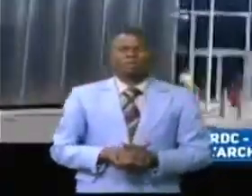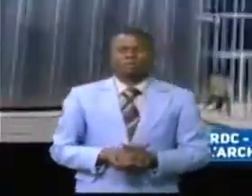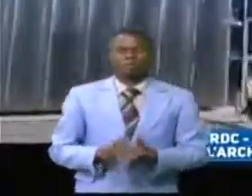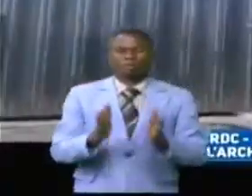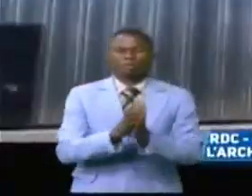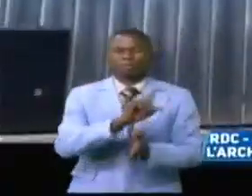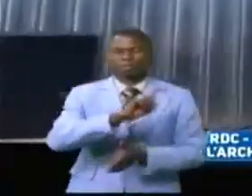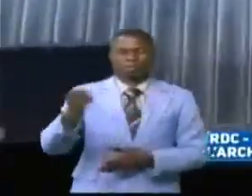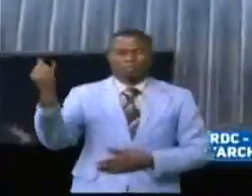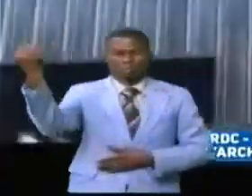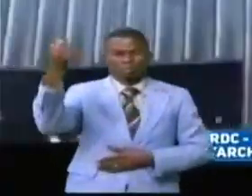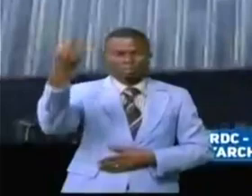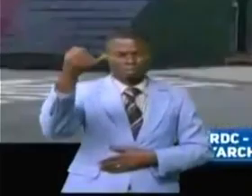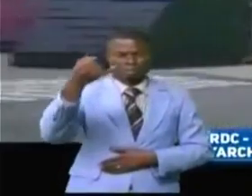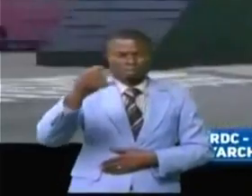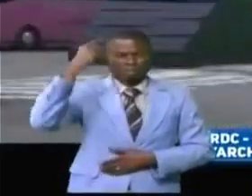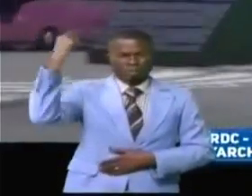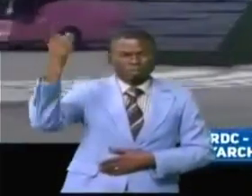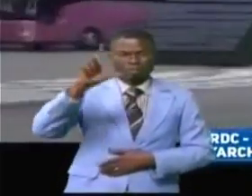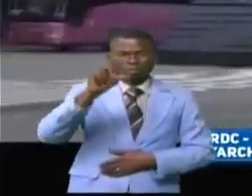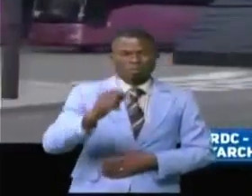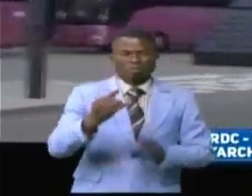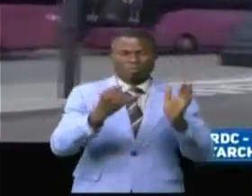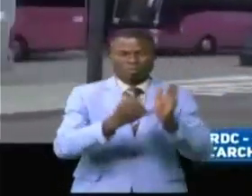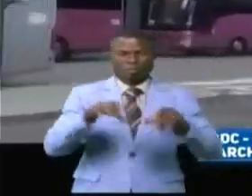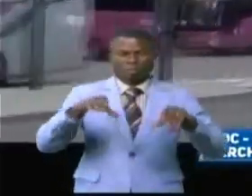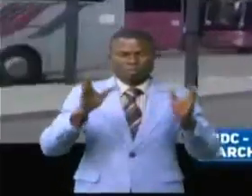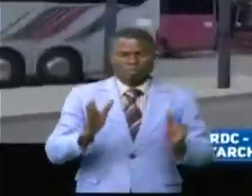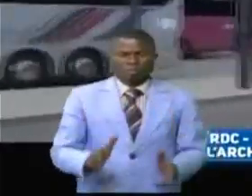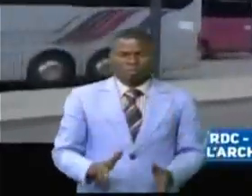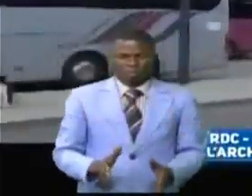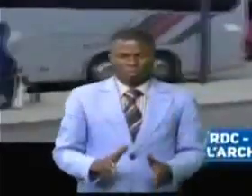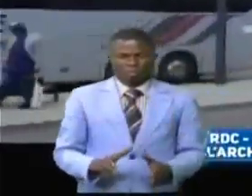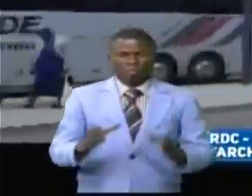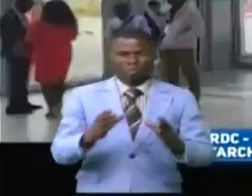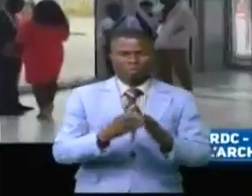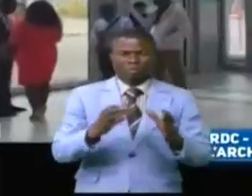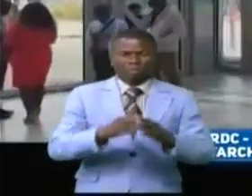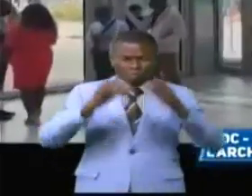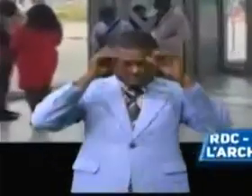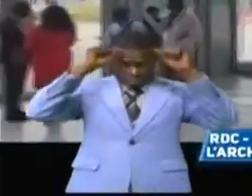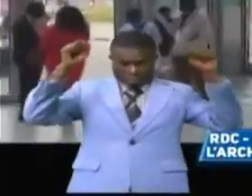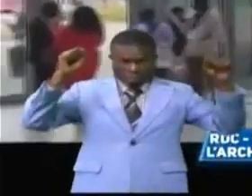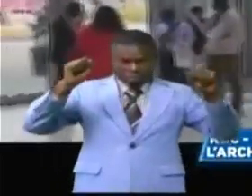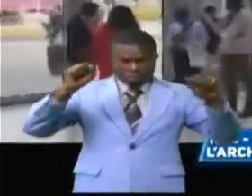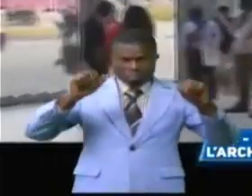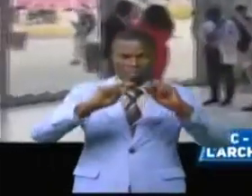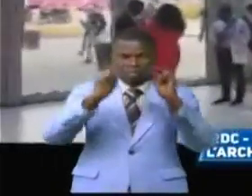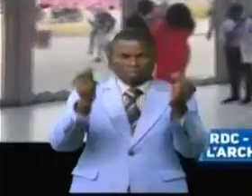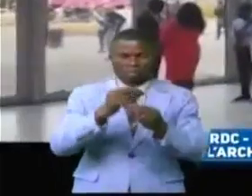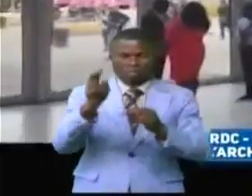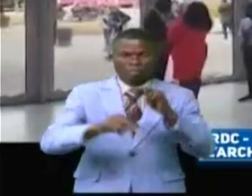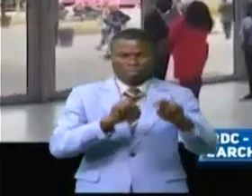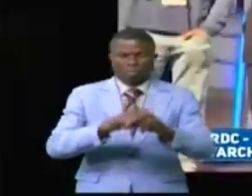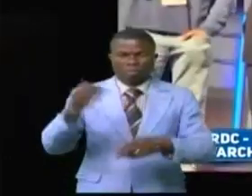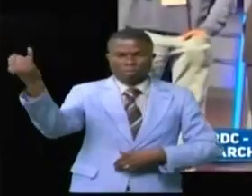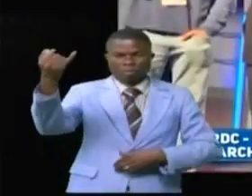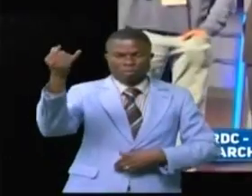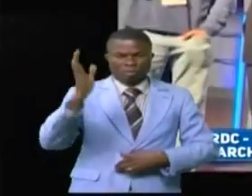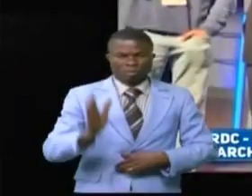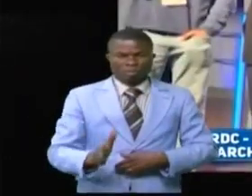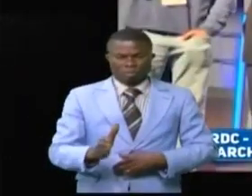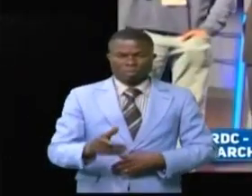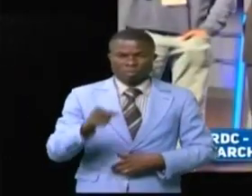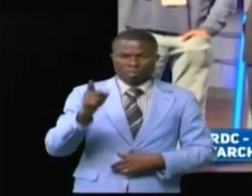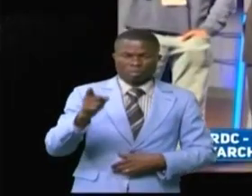000 architectes du monde, dont 26 architectes congolais, avec en tête les présidents de l'Ordre national des architectes, Fiyun Dondo